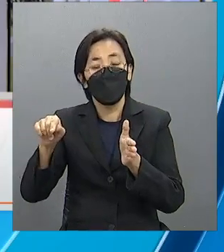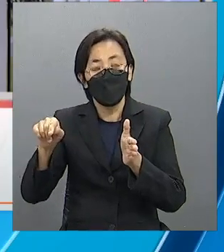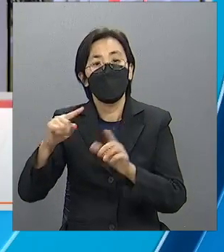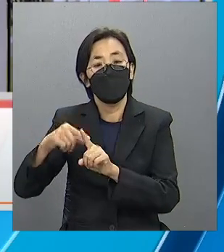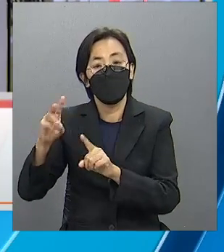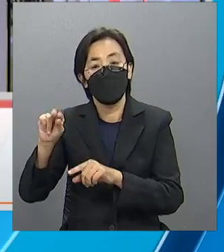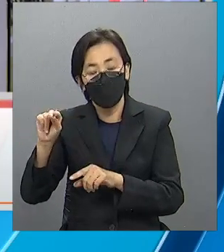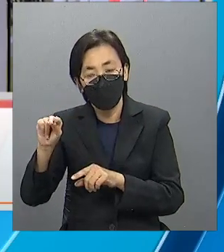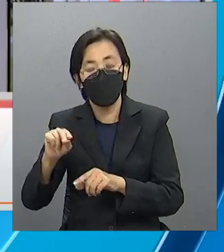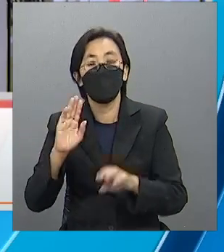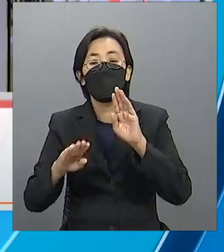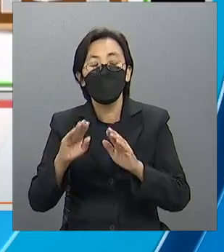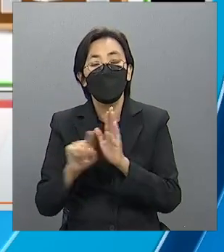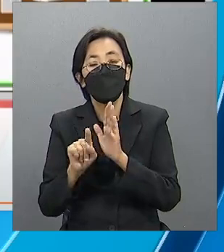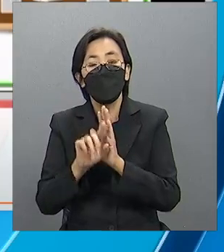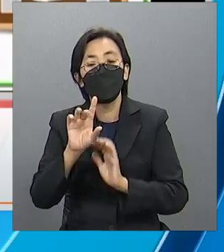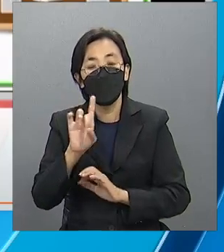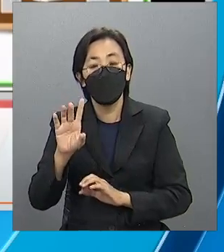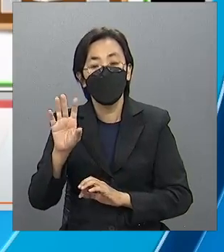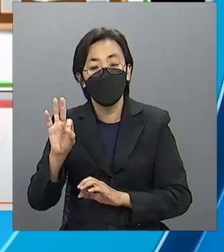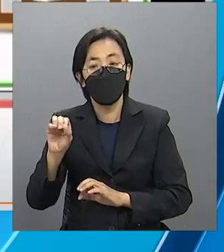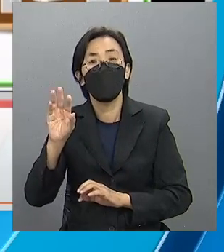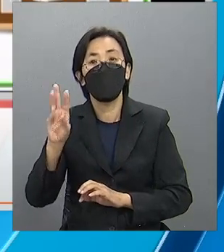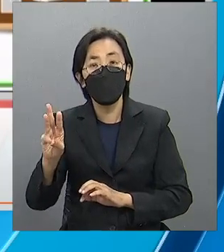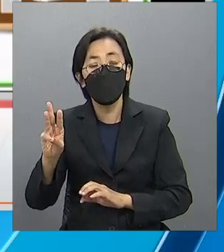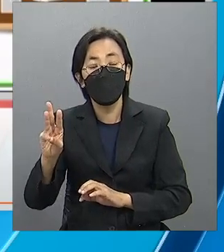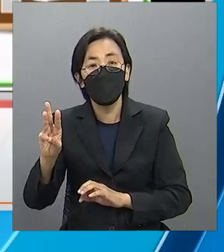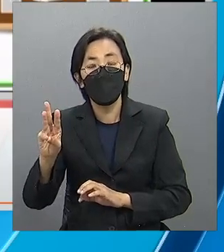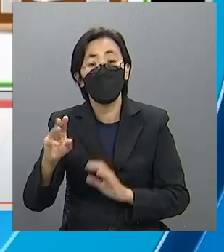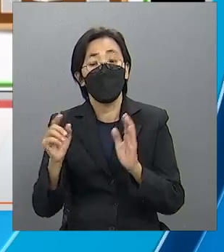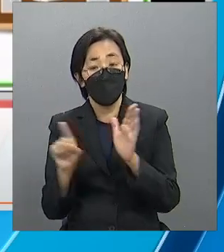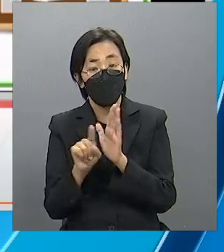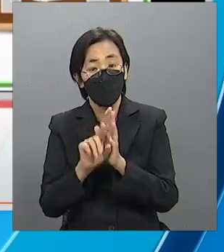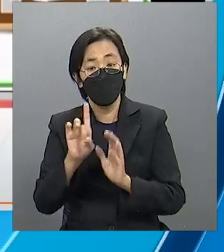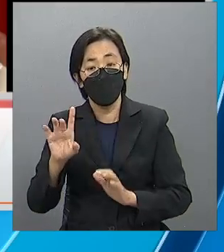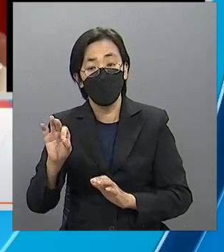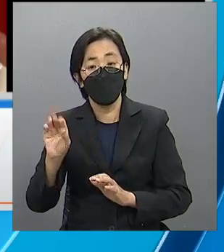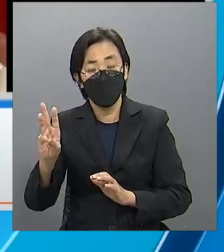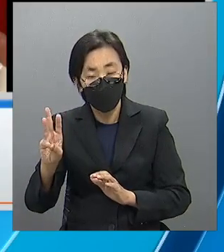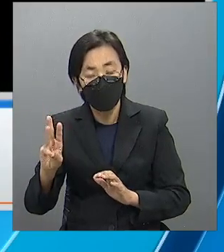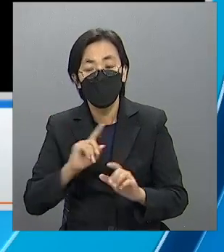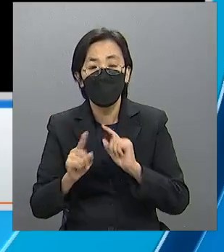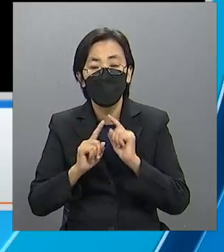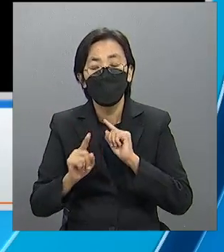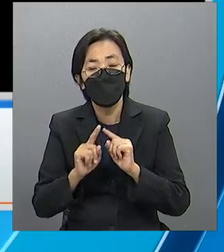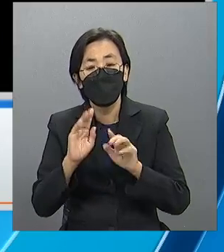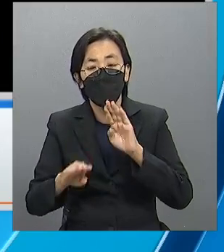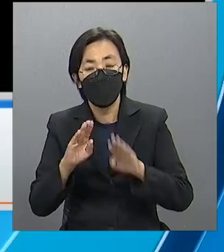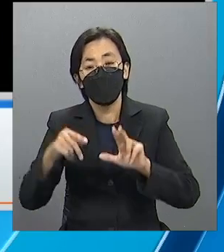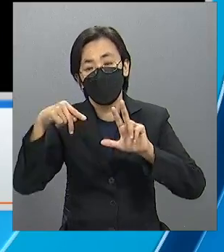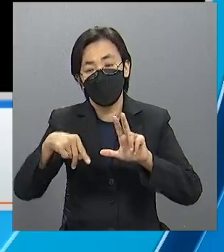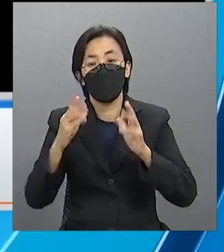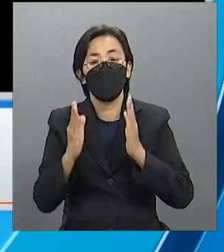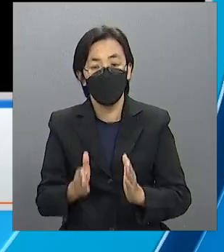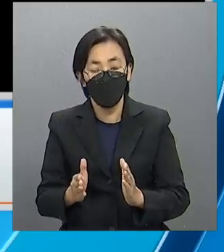นบบของ